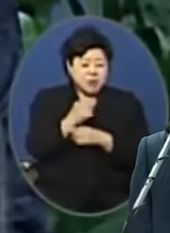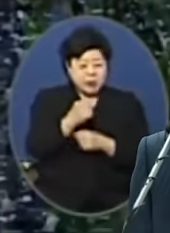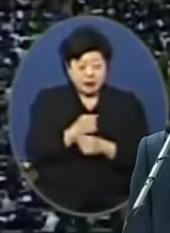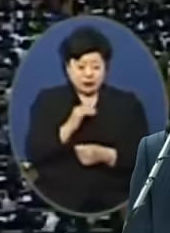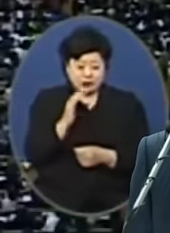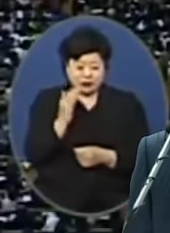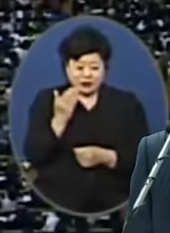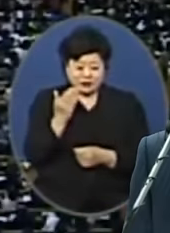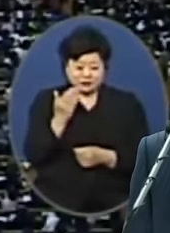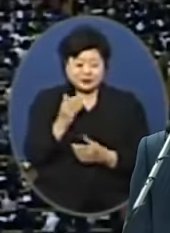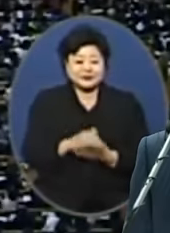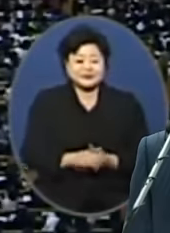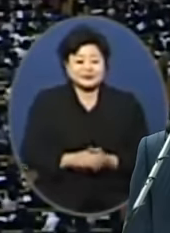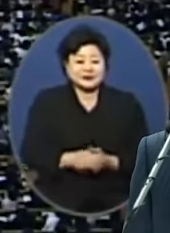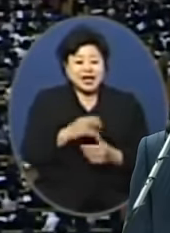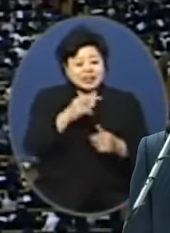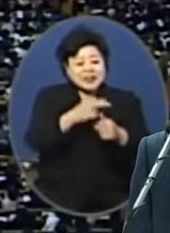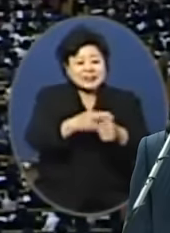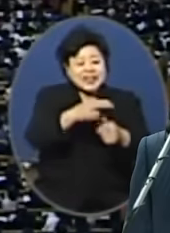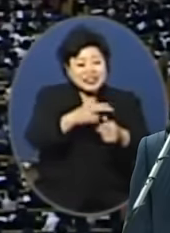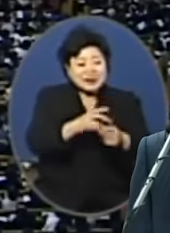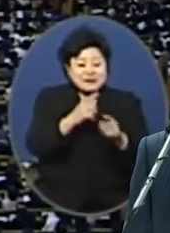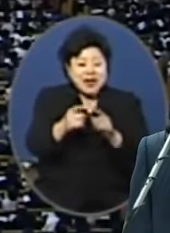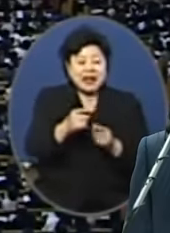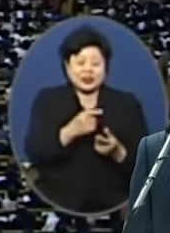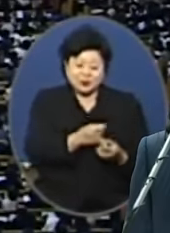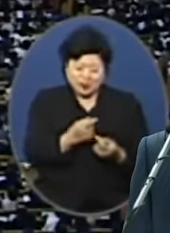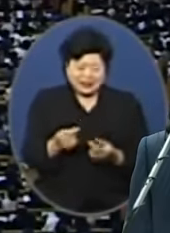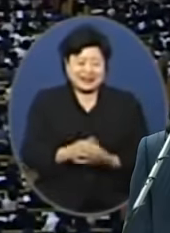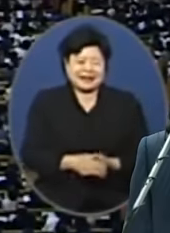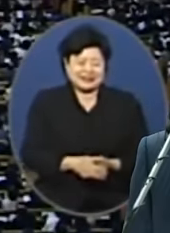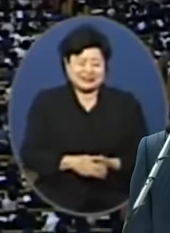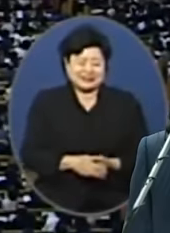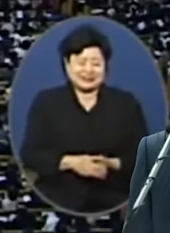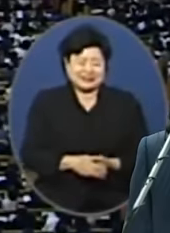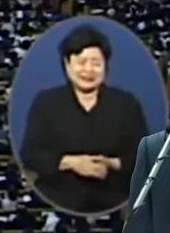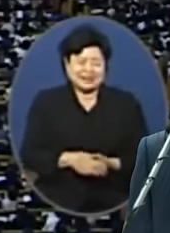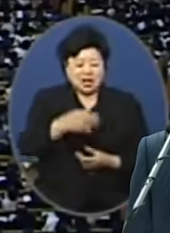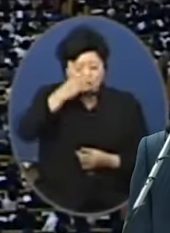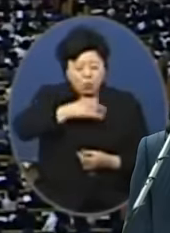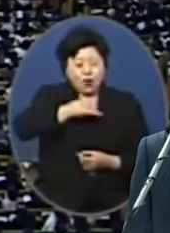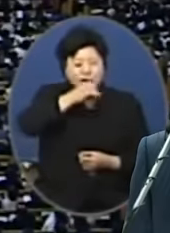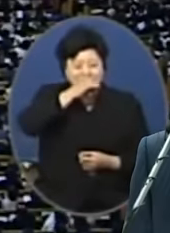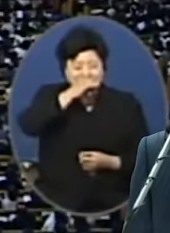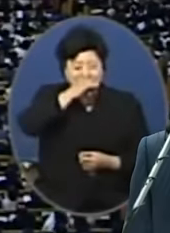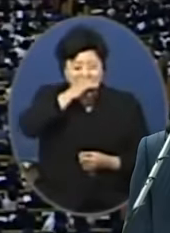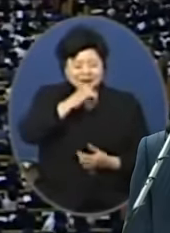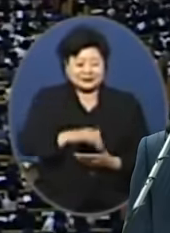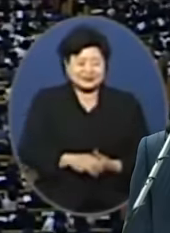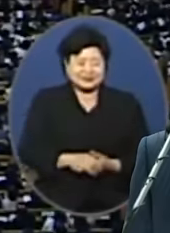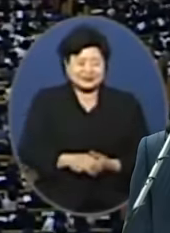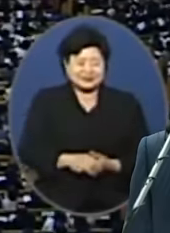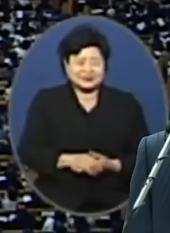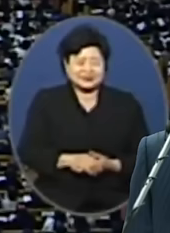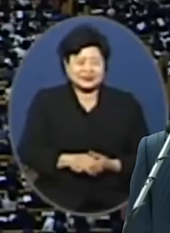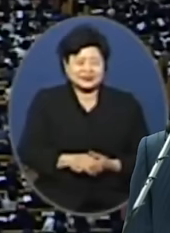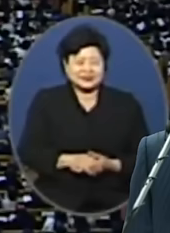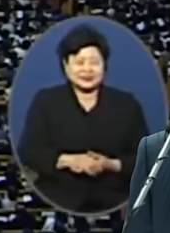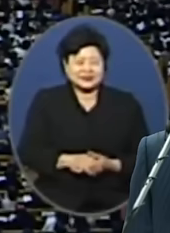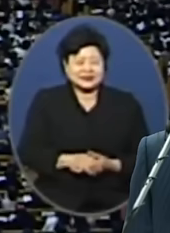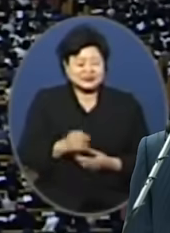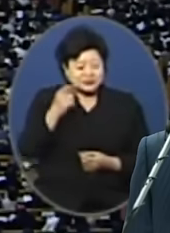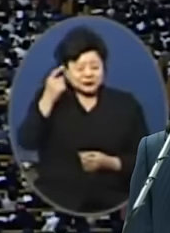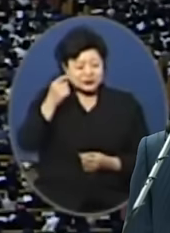것입니다. 선생님의 말씀도 굉장한 효과가 있는 것입니다. 천재 미술가